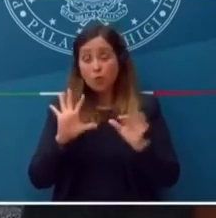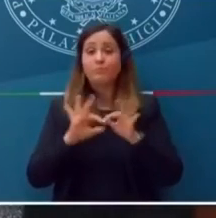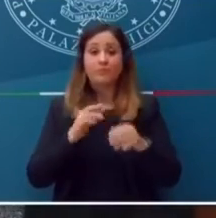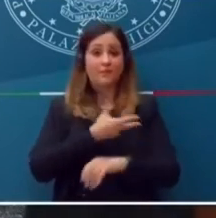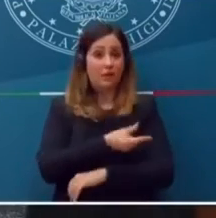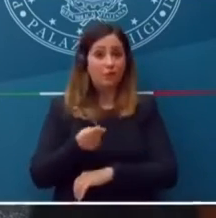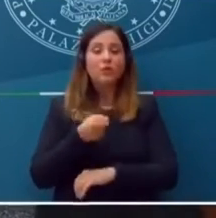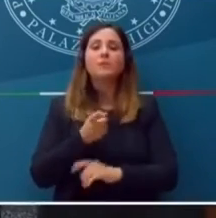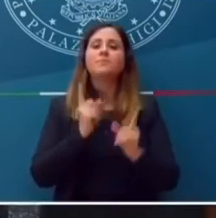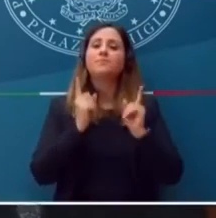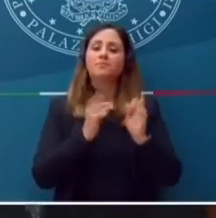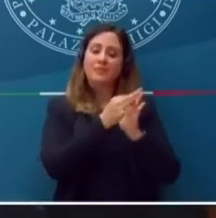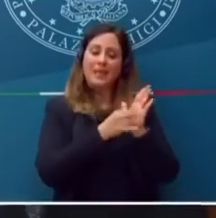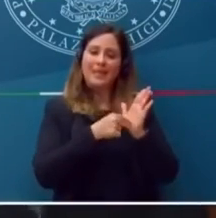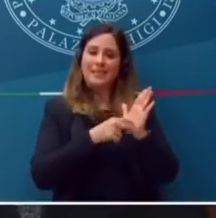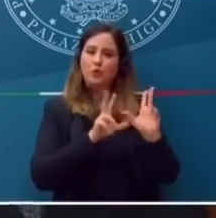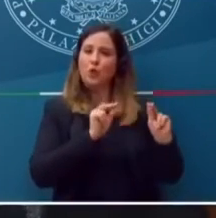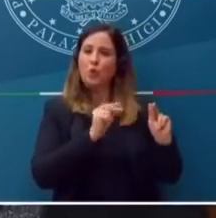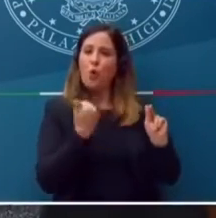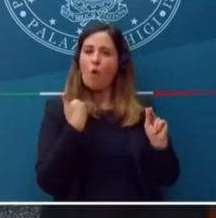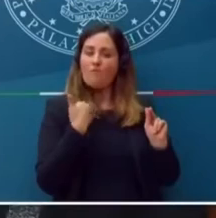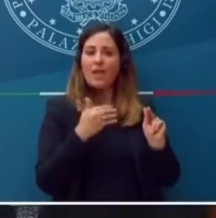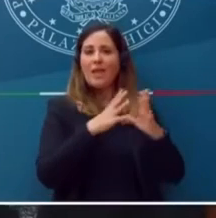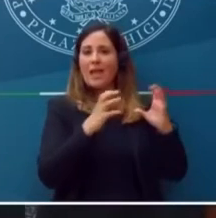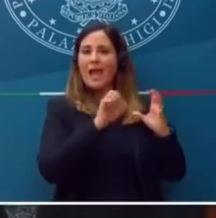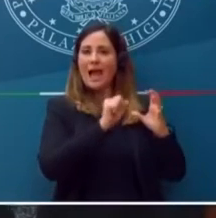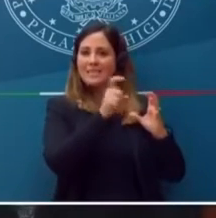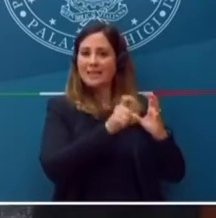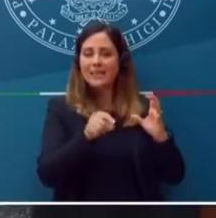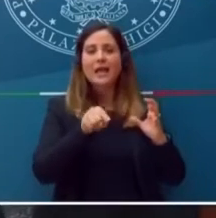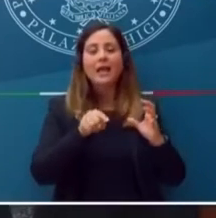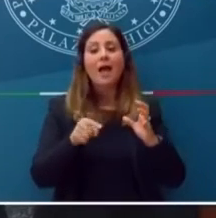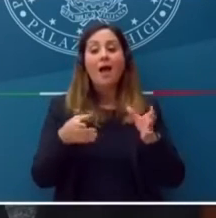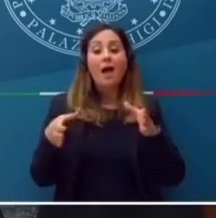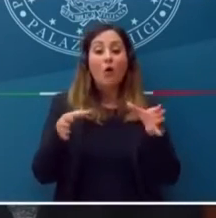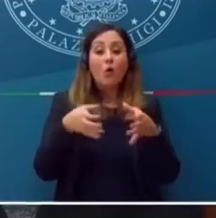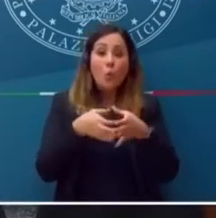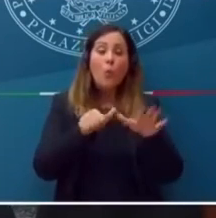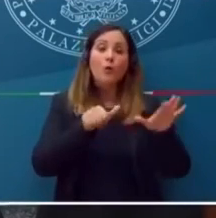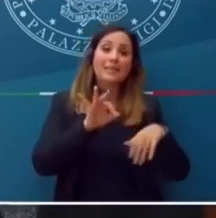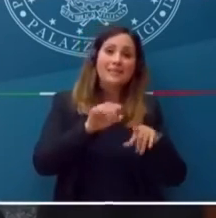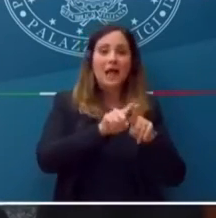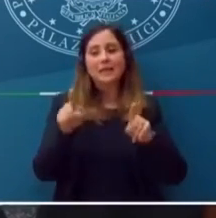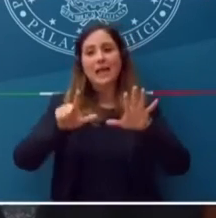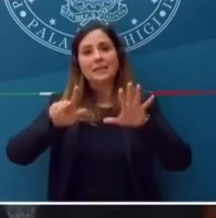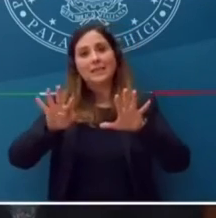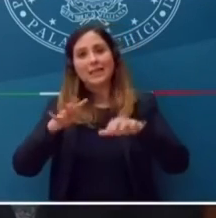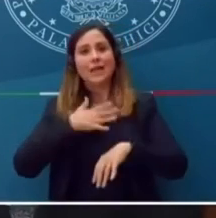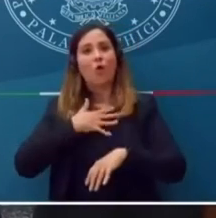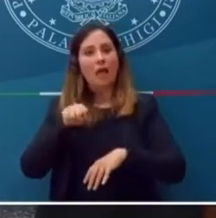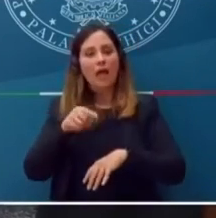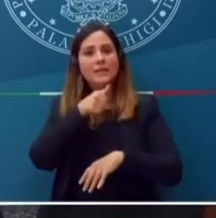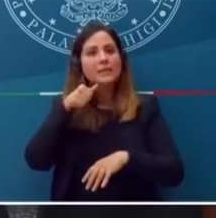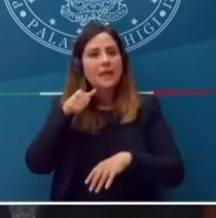nuove indicazioni su AstraZeneca, per completare la vaccinazione della fascia 60-79 anni servono circa 25 milioni